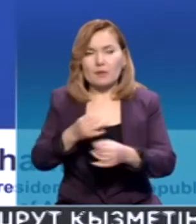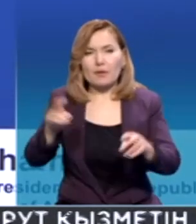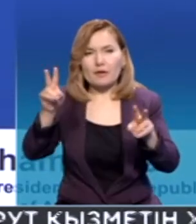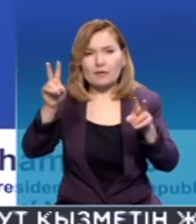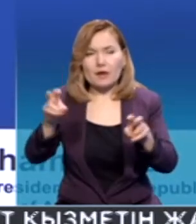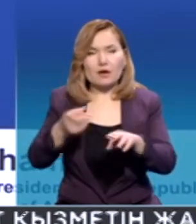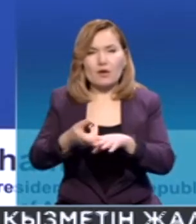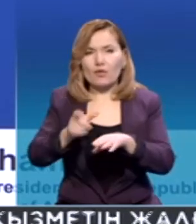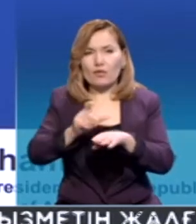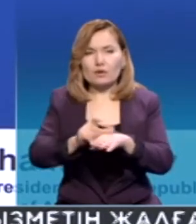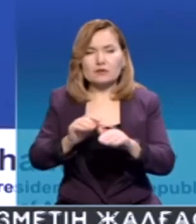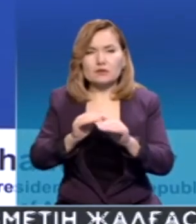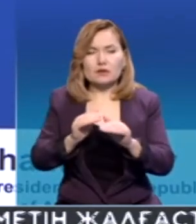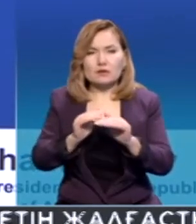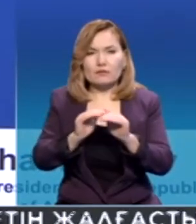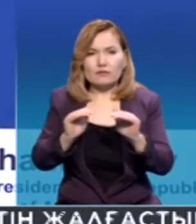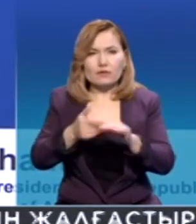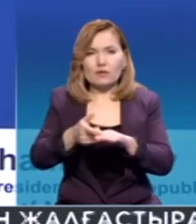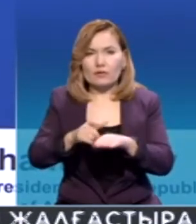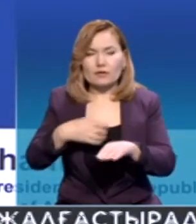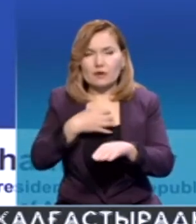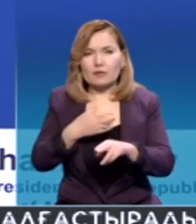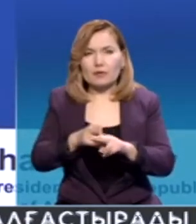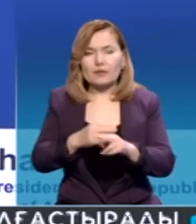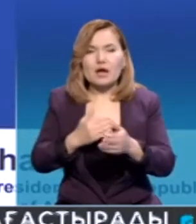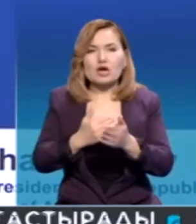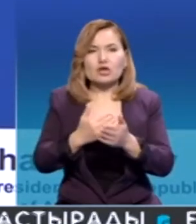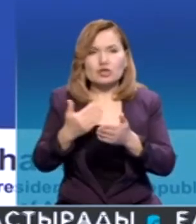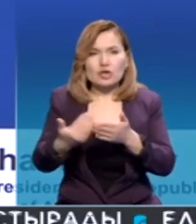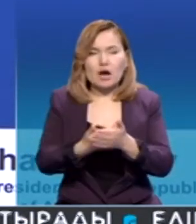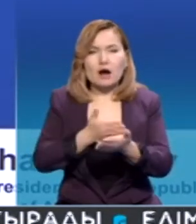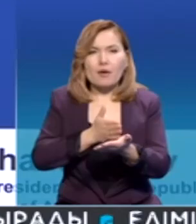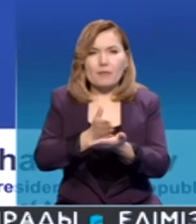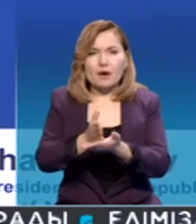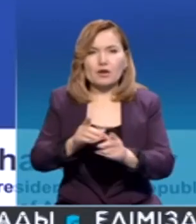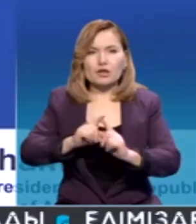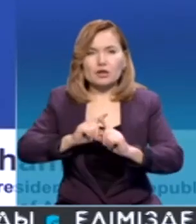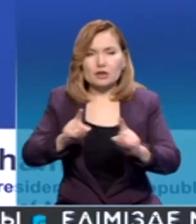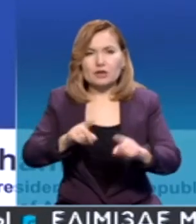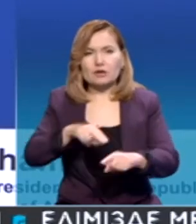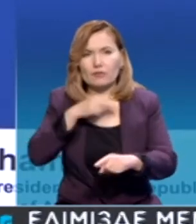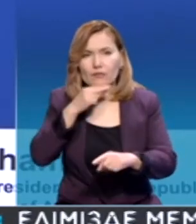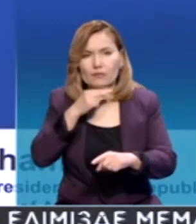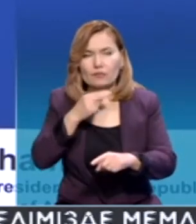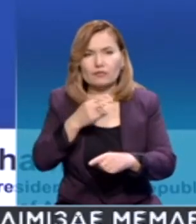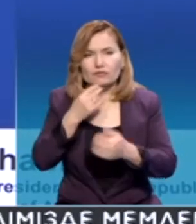тақырыптардың деңгейі өте жоғары болады. Халықаралық қатынастардағы жаңа бағыттарға ерекше назар аударылады.